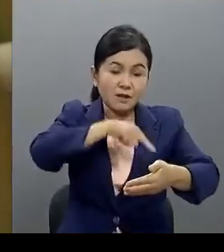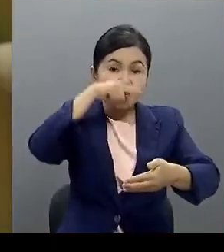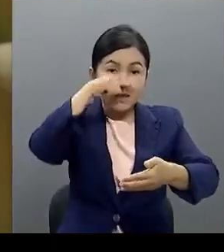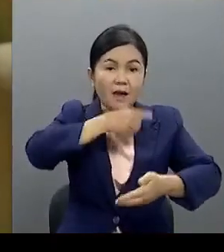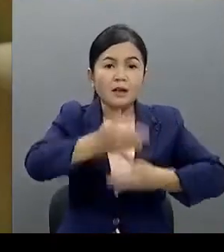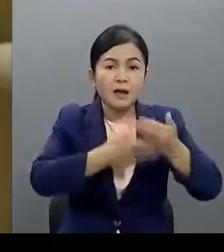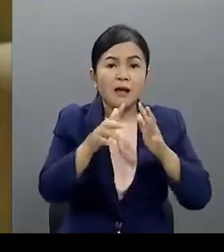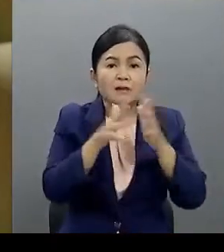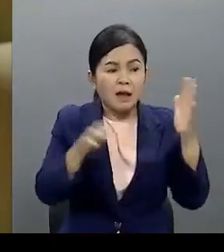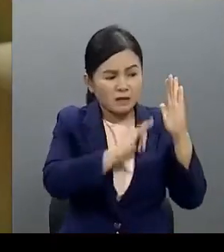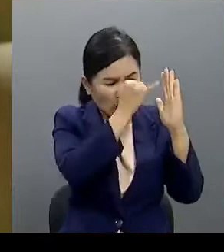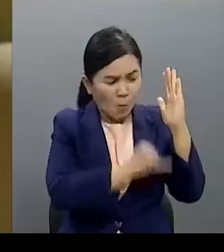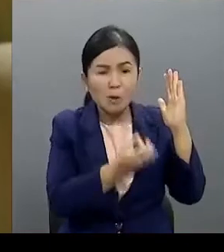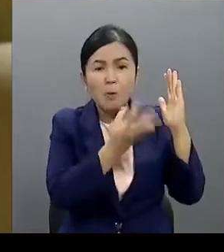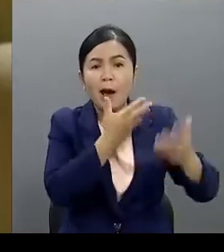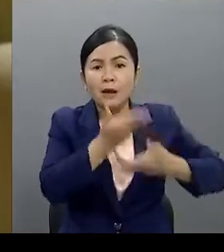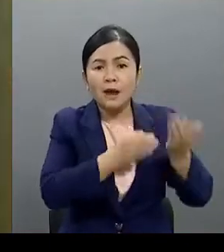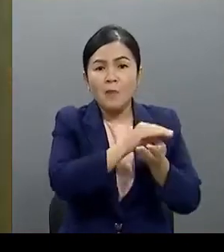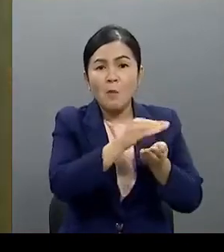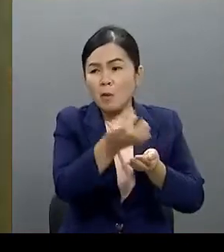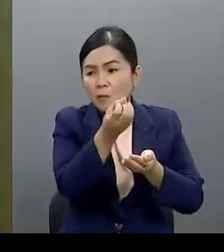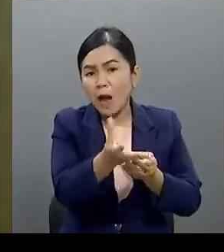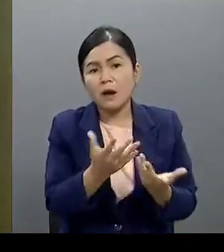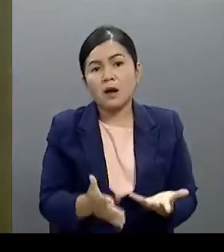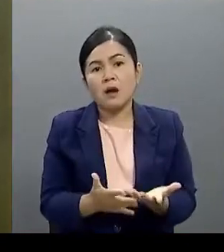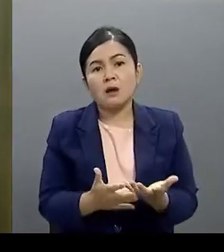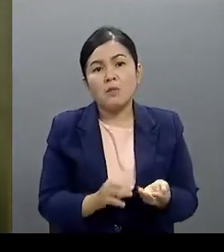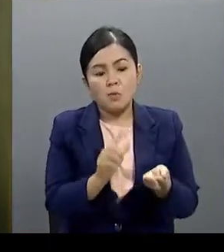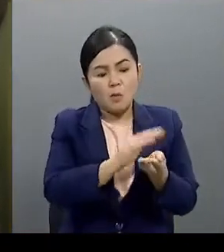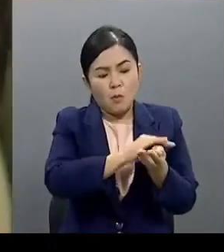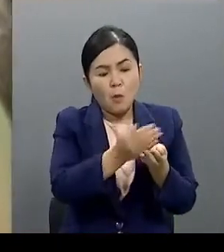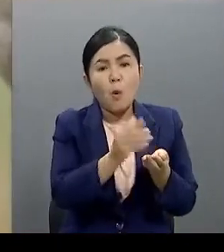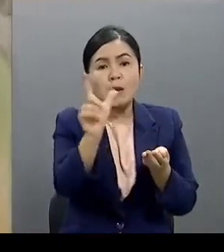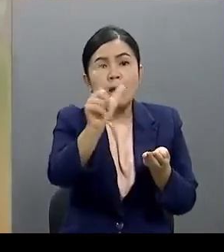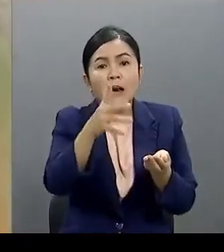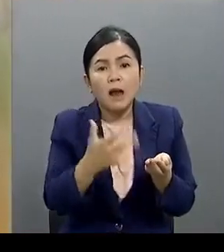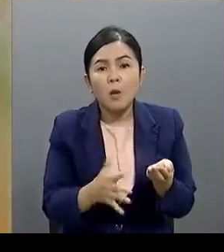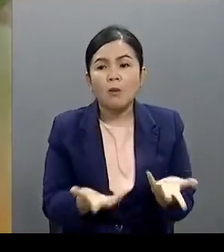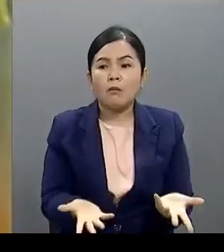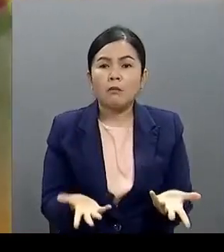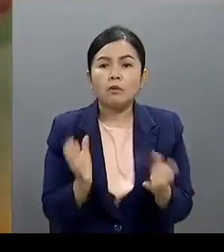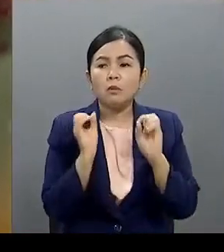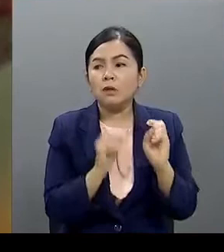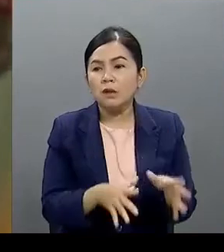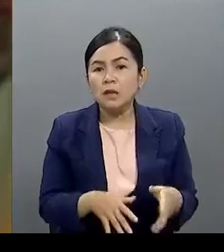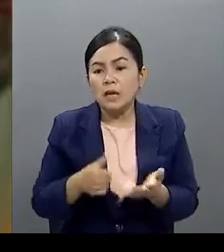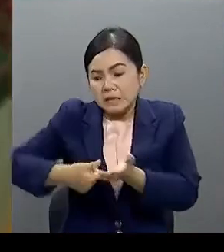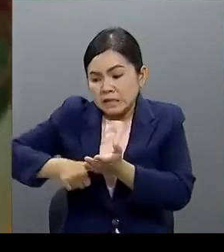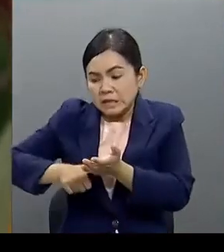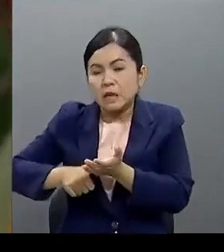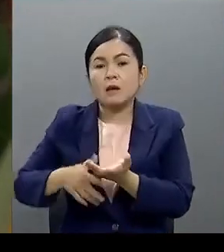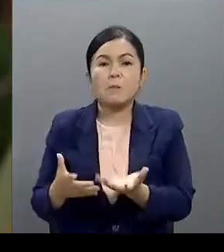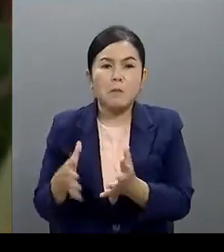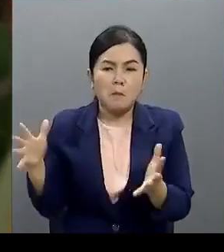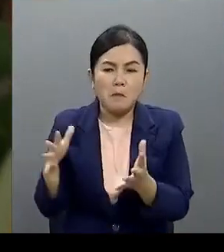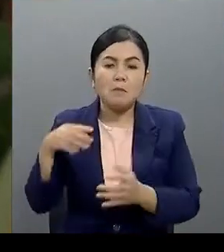ากประกอบกับไม่สามารถรอได้ขณะนี้ทุกคนจึงเดือดร้อนและมีภาระหนี้สินตามมาจำนวนมากจึงอย